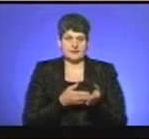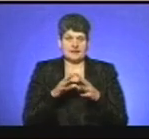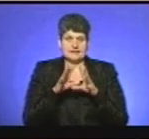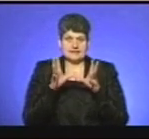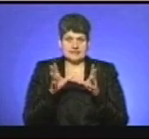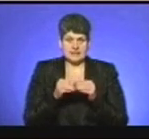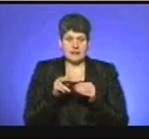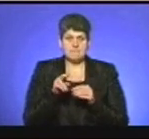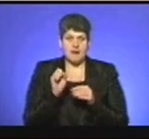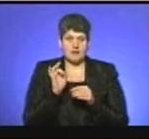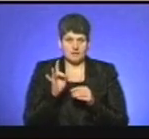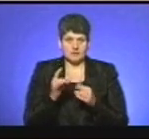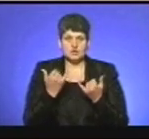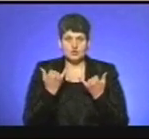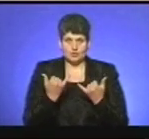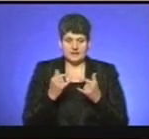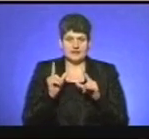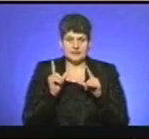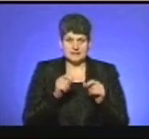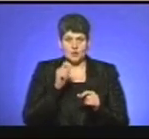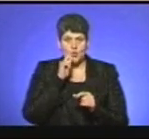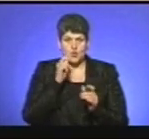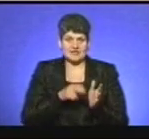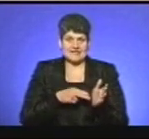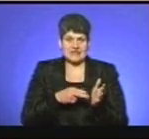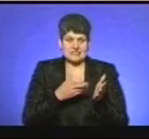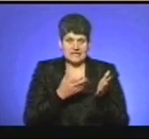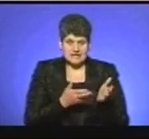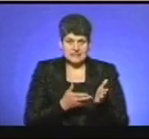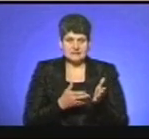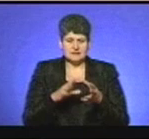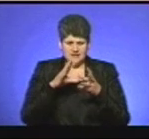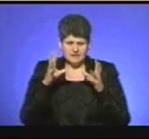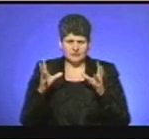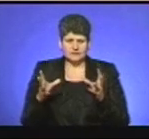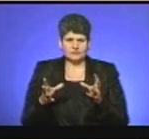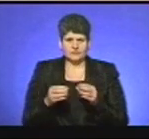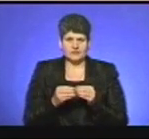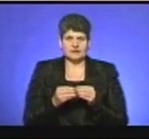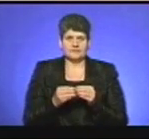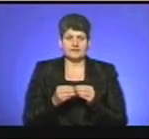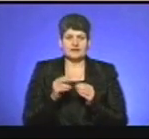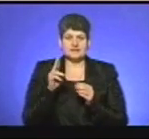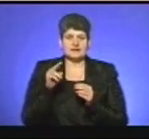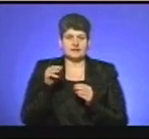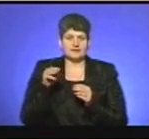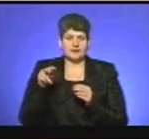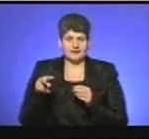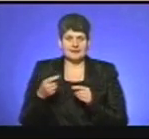загальний парк, який сьогодні їздить по «Укрзалізниці», власності ПАТ «Укрзалізниця» за ознакою ЦТЛ –